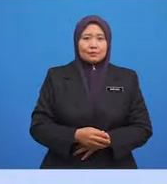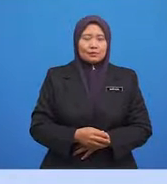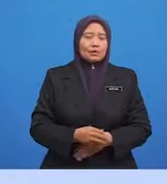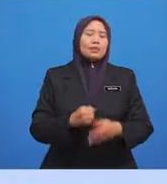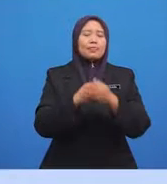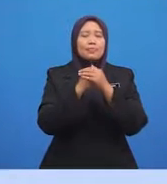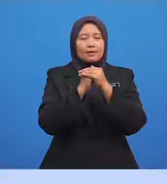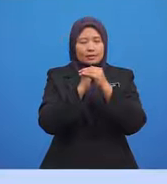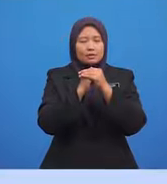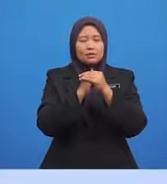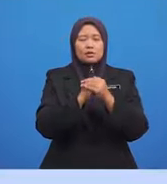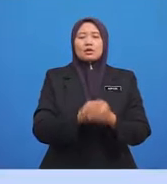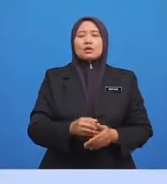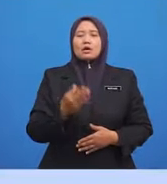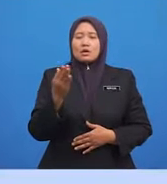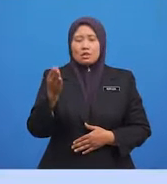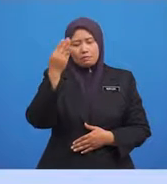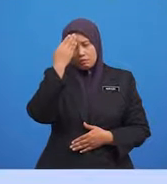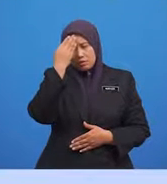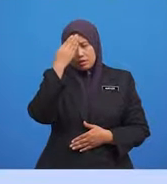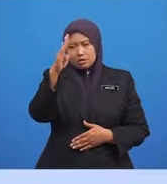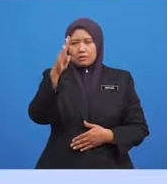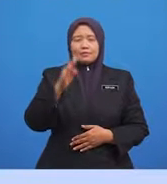Tahniah, anda bijak.